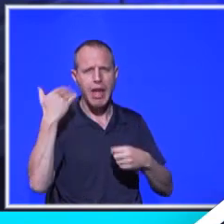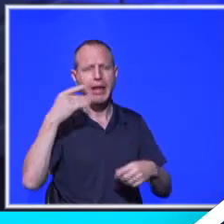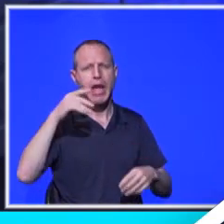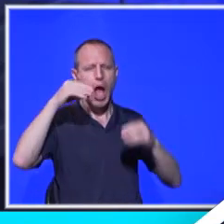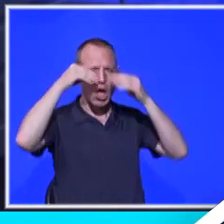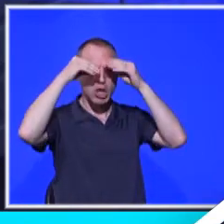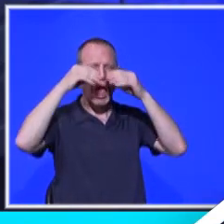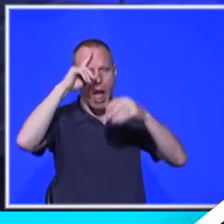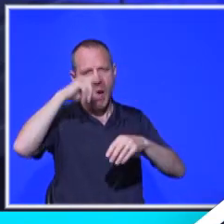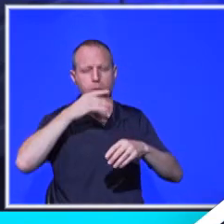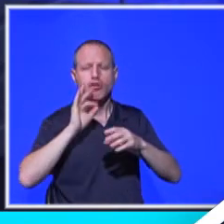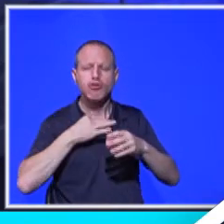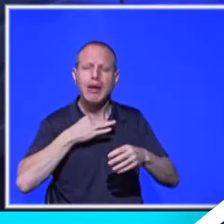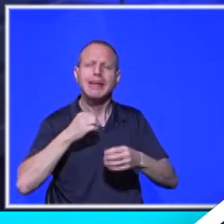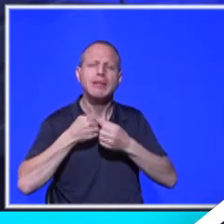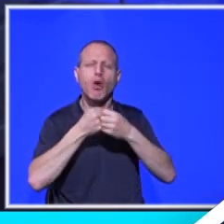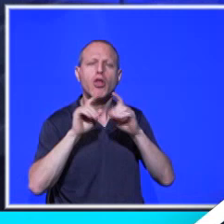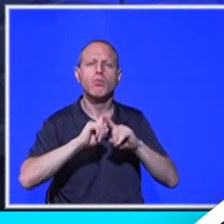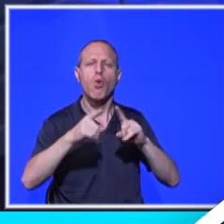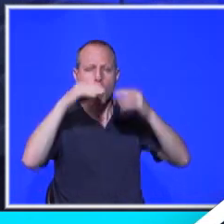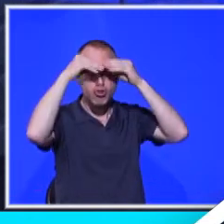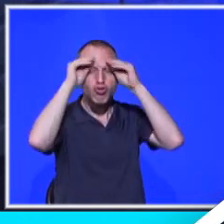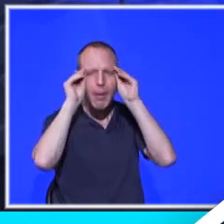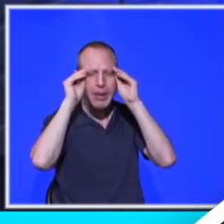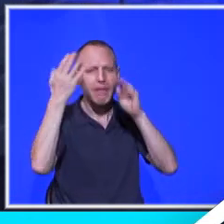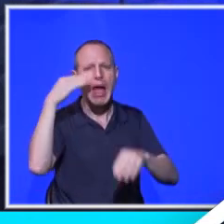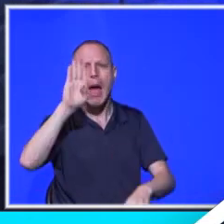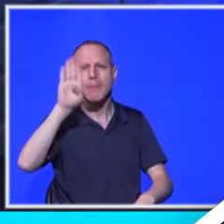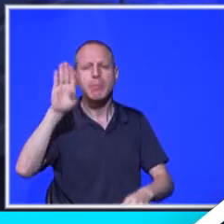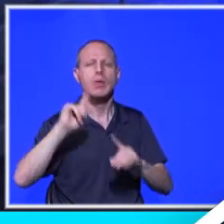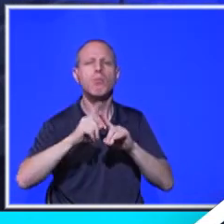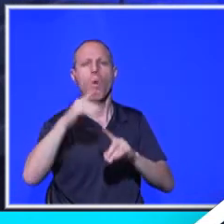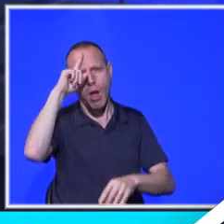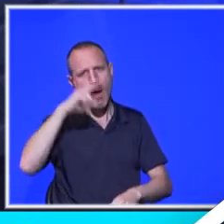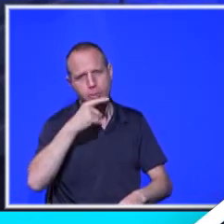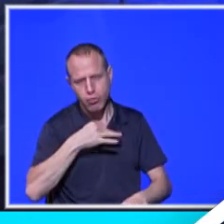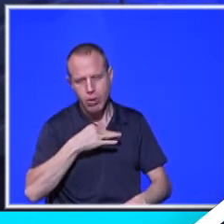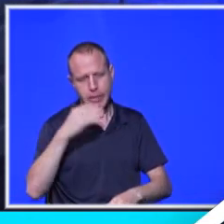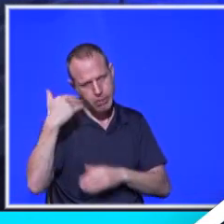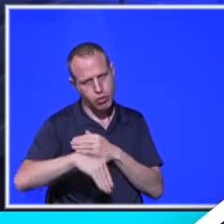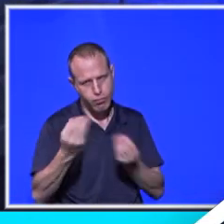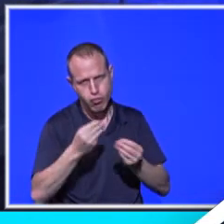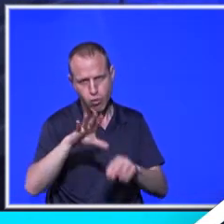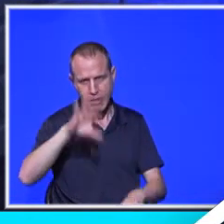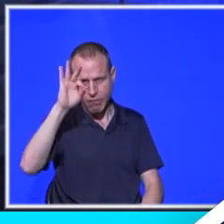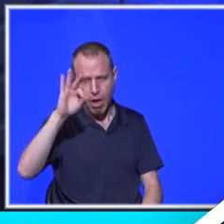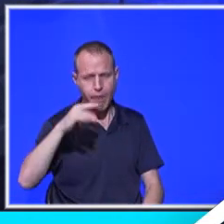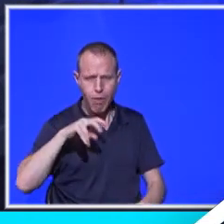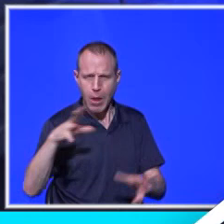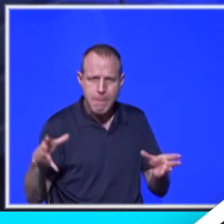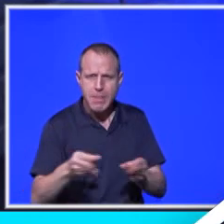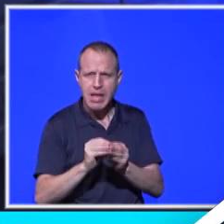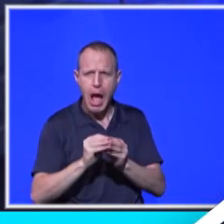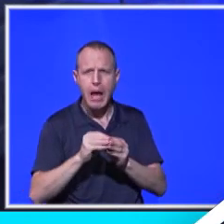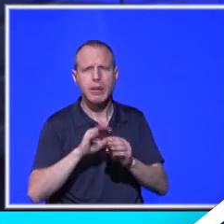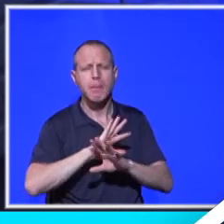שמיר, אבא שלי התמודד מול שמיר, והיה לביבי מול אבא שלי וזה, אבל בסוף מישהו נבחר, והולכים ביחד,